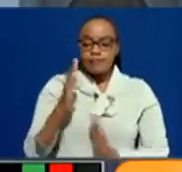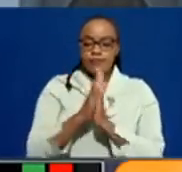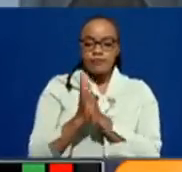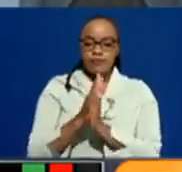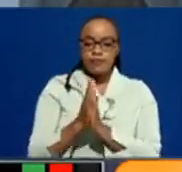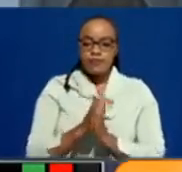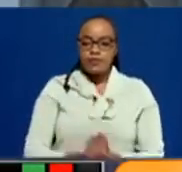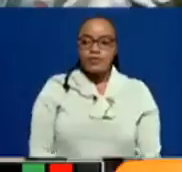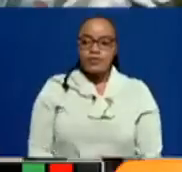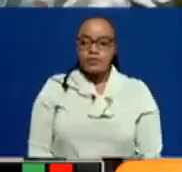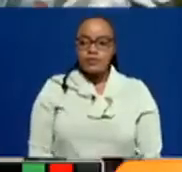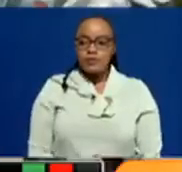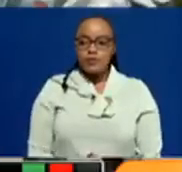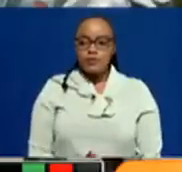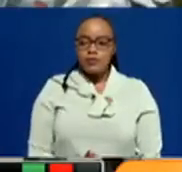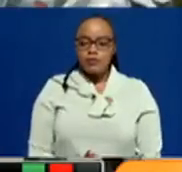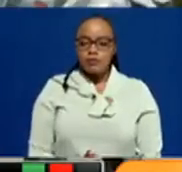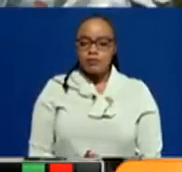anavyotuarifu.